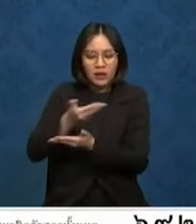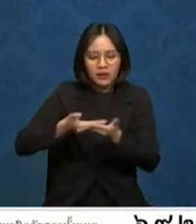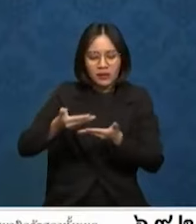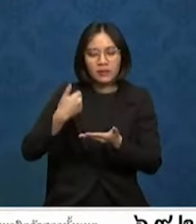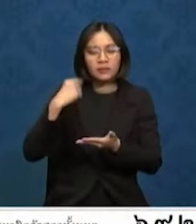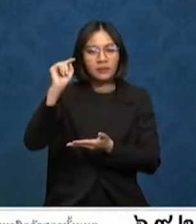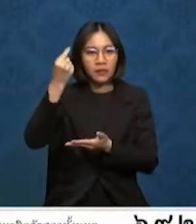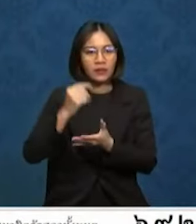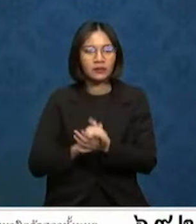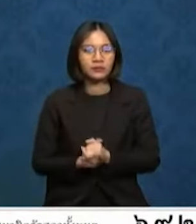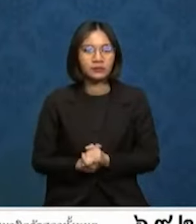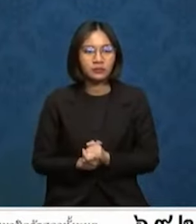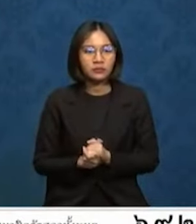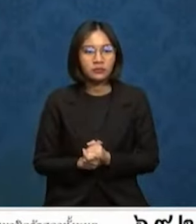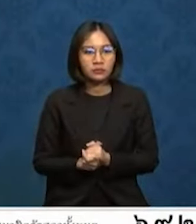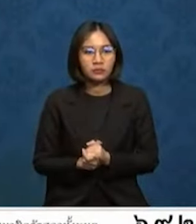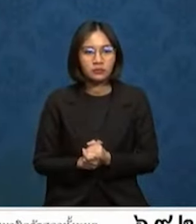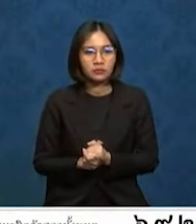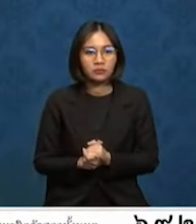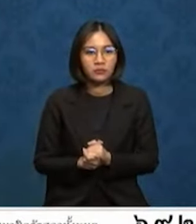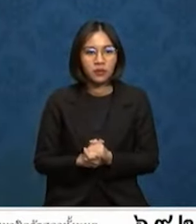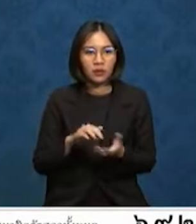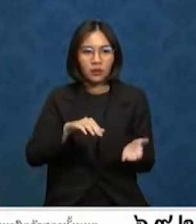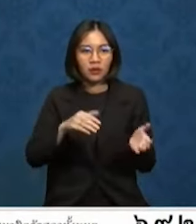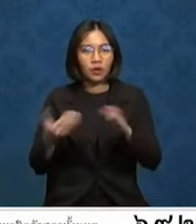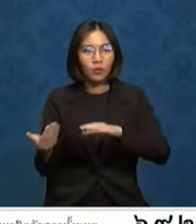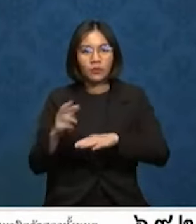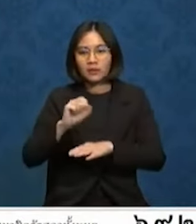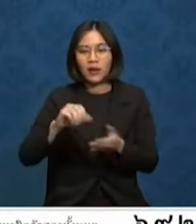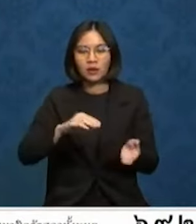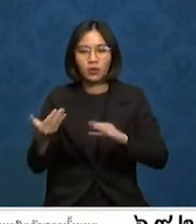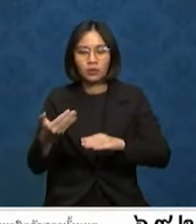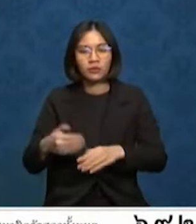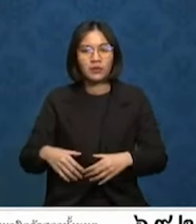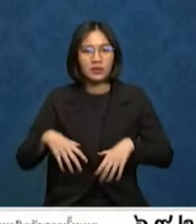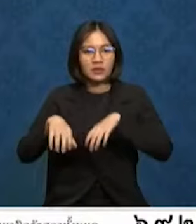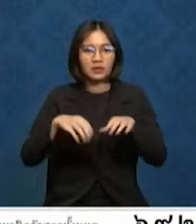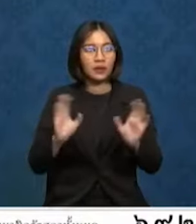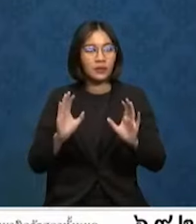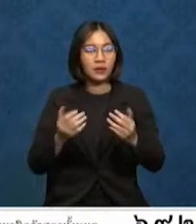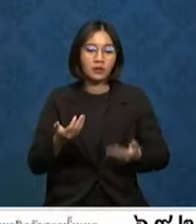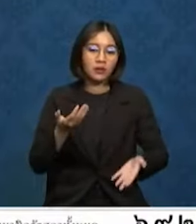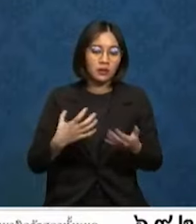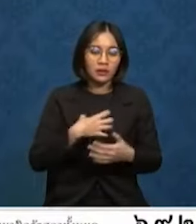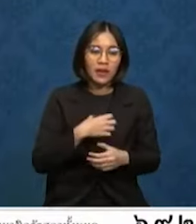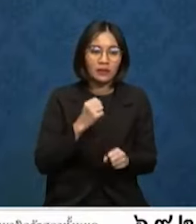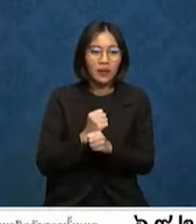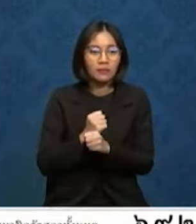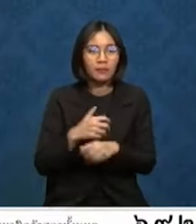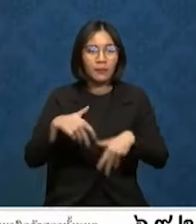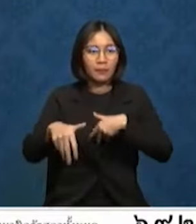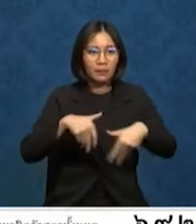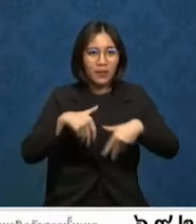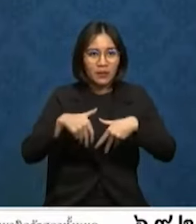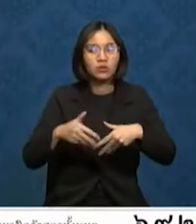แร่งก็เราจะล้มสภาไปเลยซะไม่ต้องตั้งหรือจะต้องดันตั้งก็ประชาชนมัน